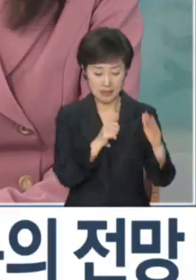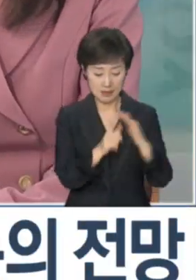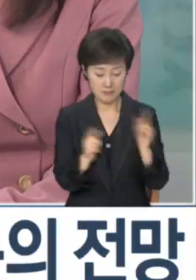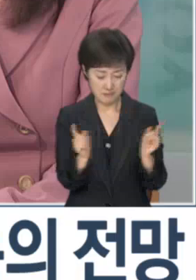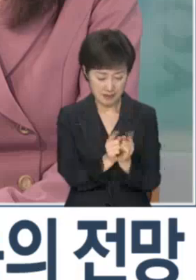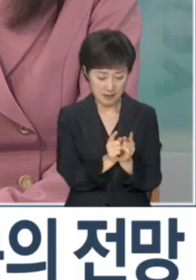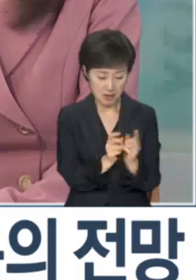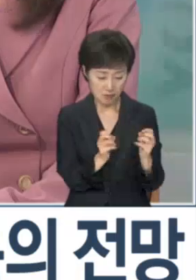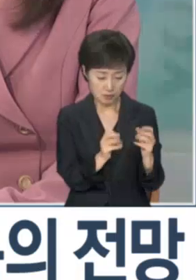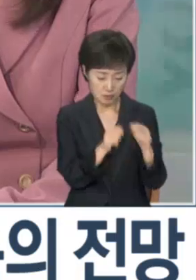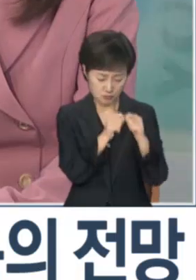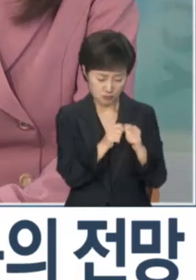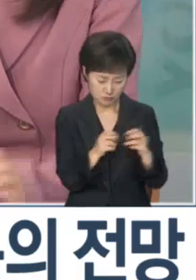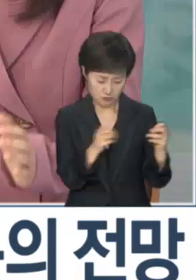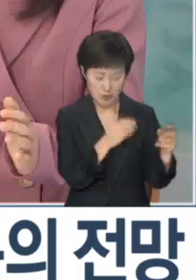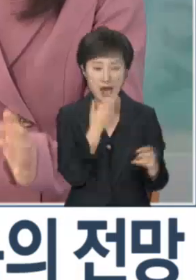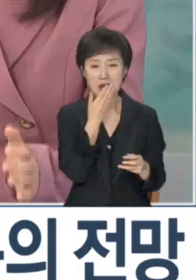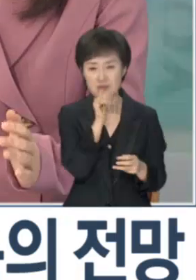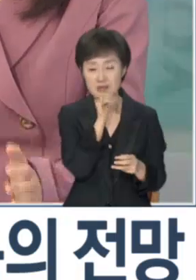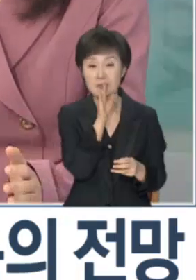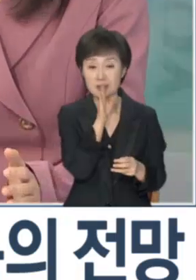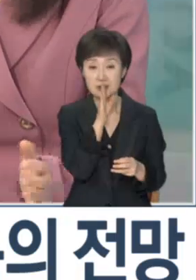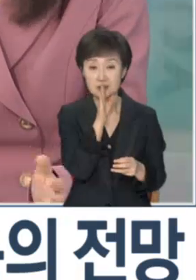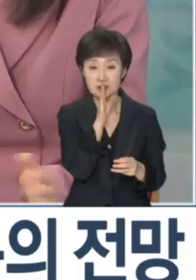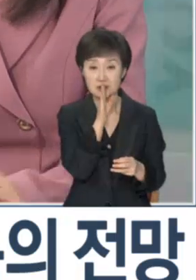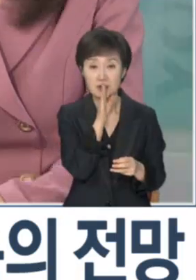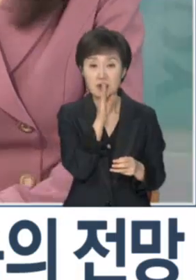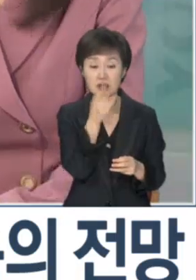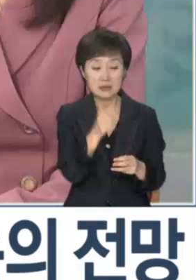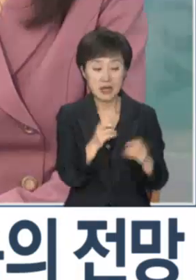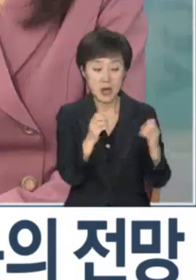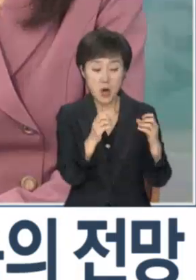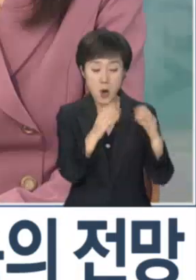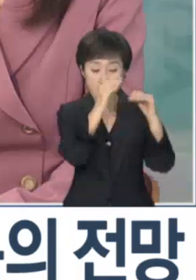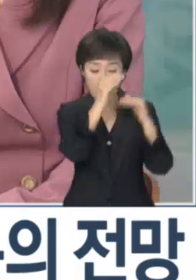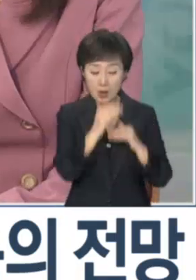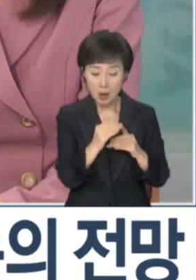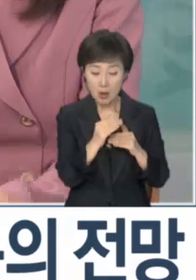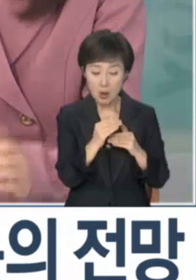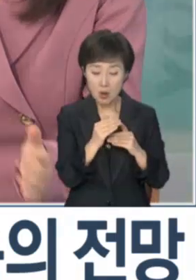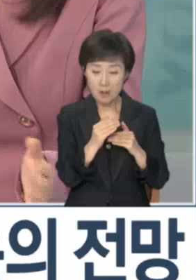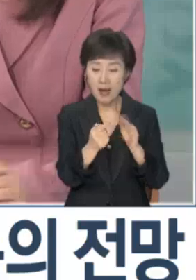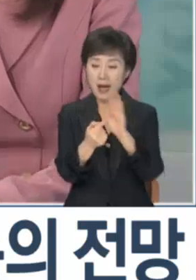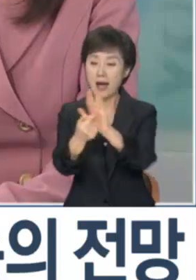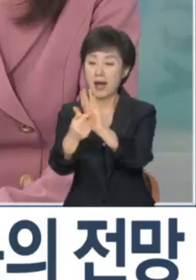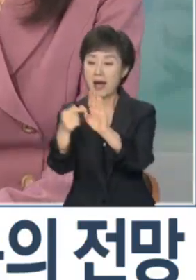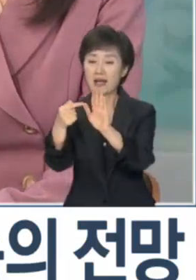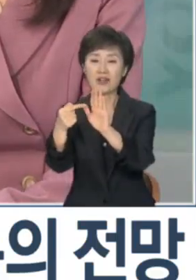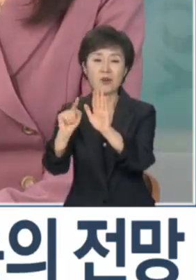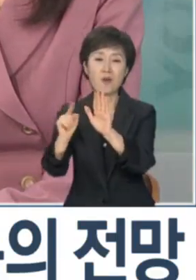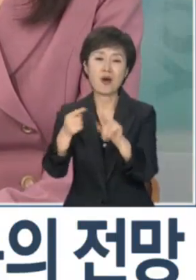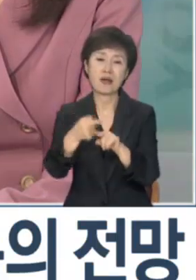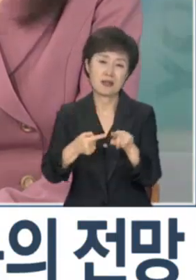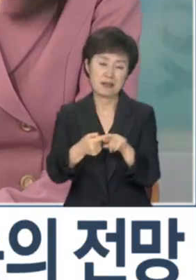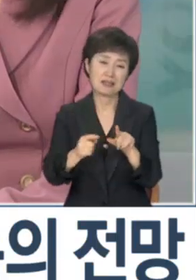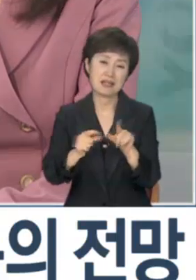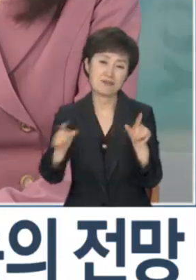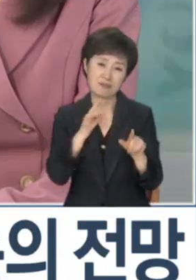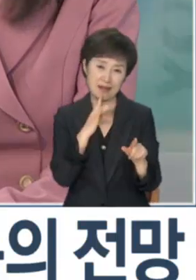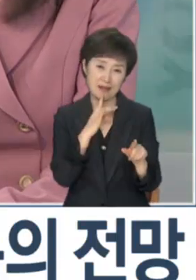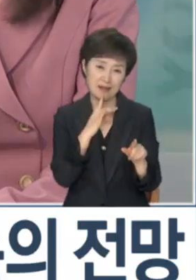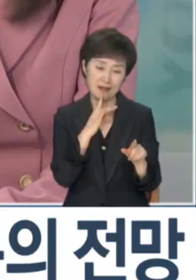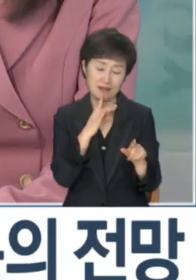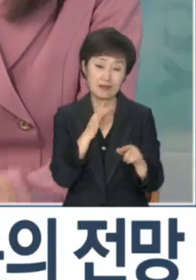가능성 존재한다고 생각이 듭니다. 근데 그게 어느 정도까지 공개가 되느냐? 문제일 텐데요. 결국 공개가 되는 부분에 대해서는 이제 큰